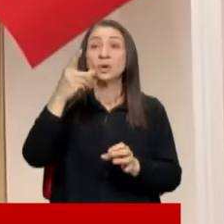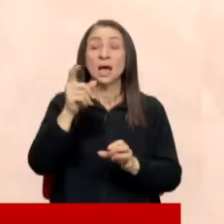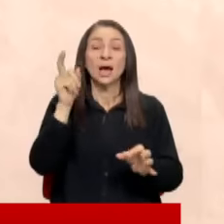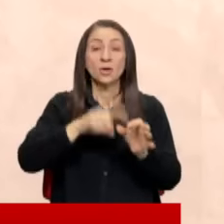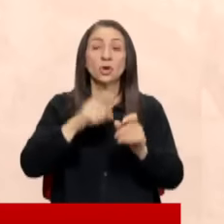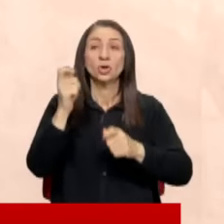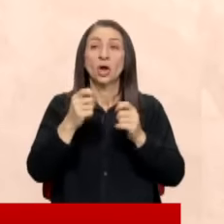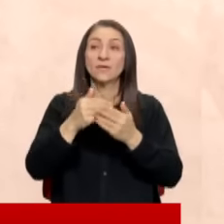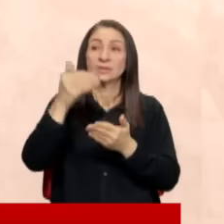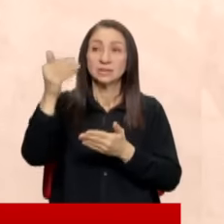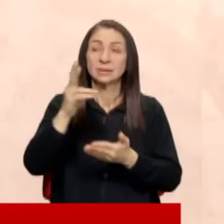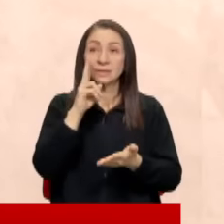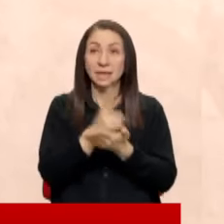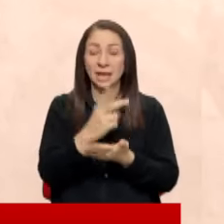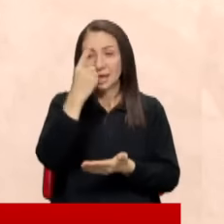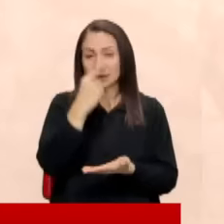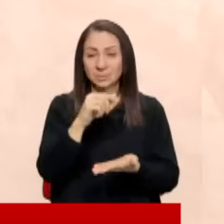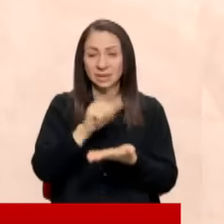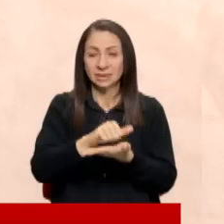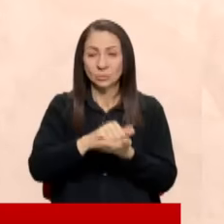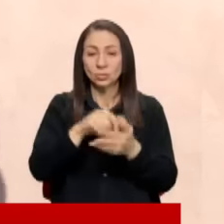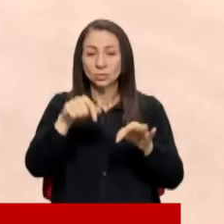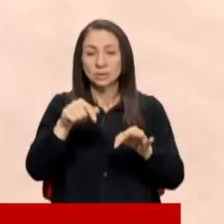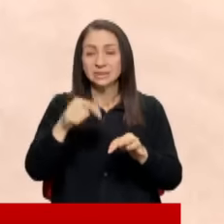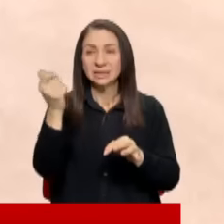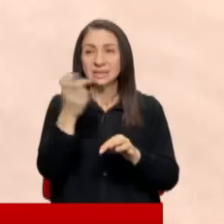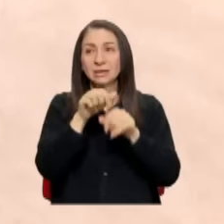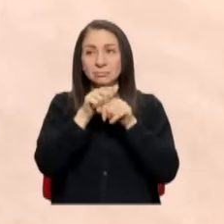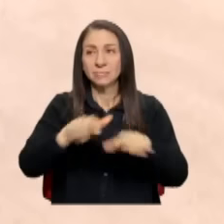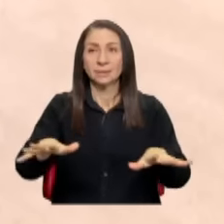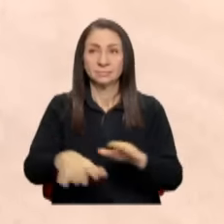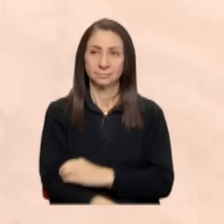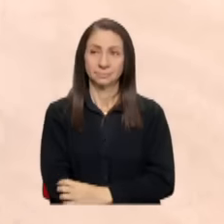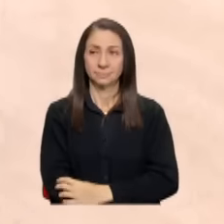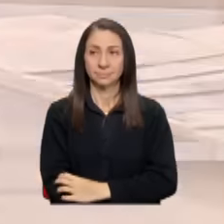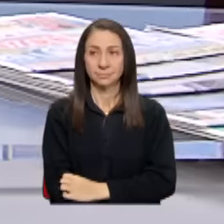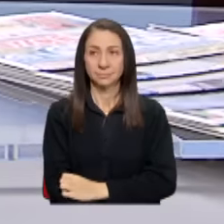ve görevden alma kararları resmi gazetenin bugünkü sayısında yayımlandı.